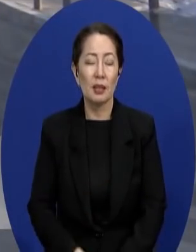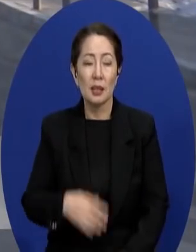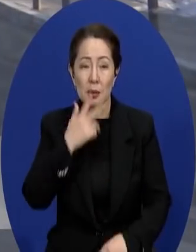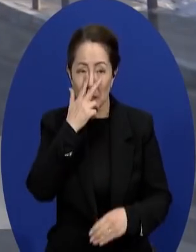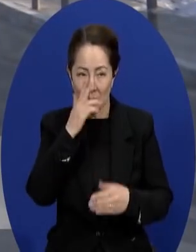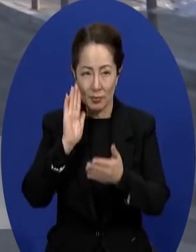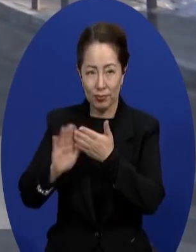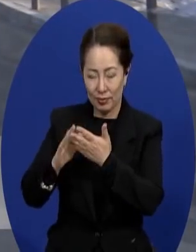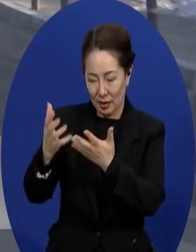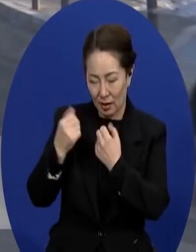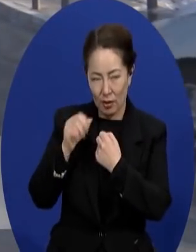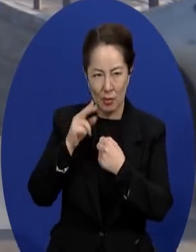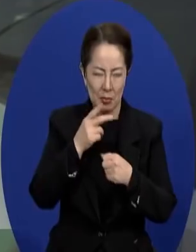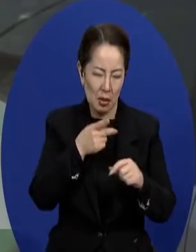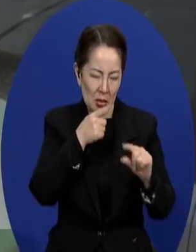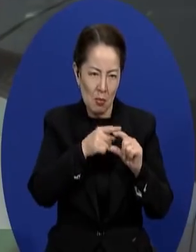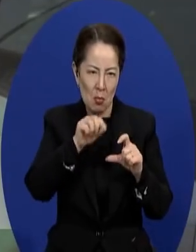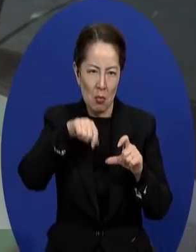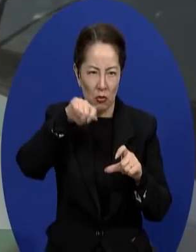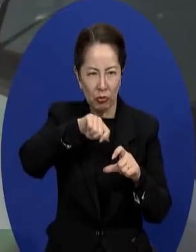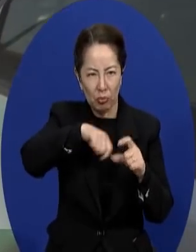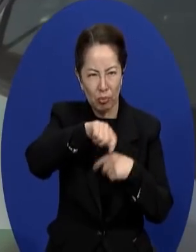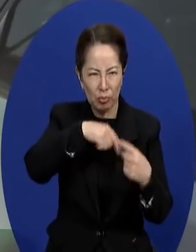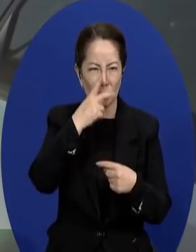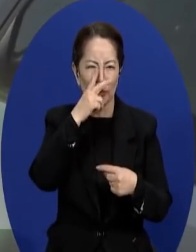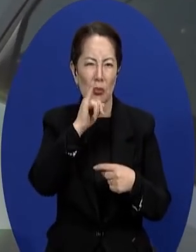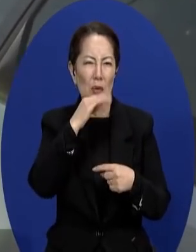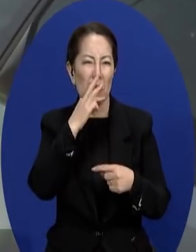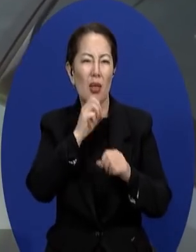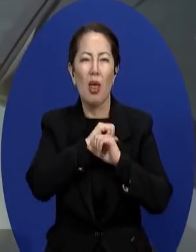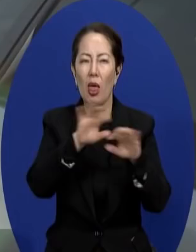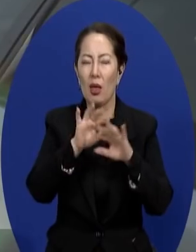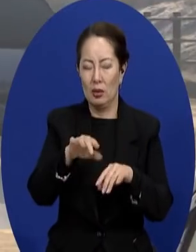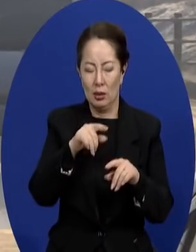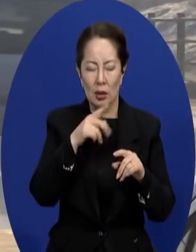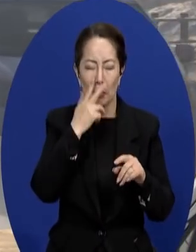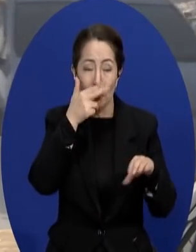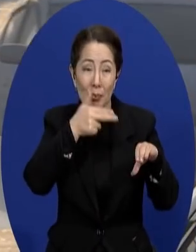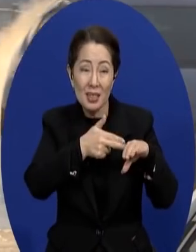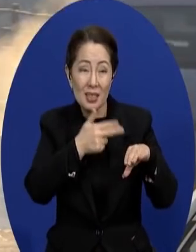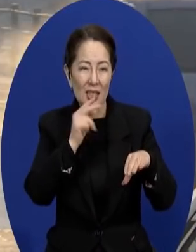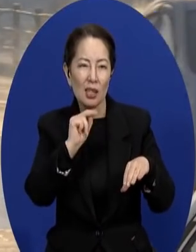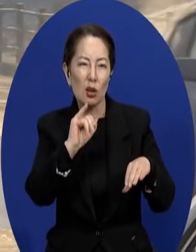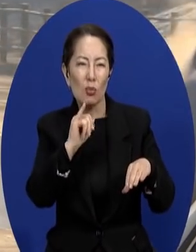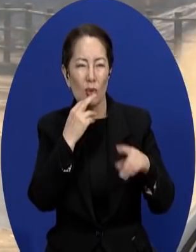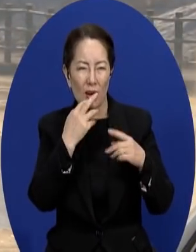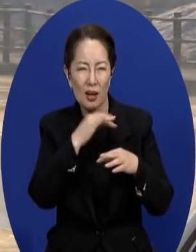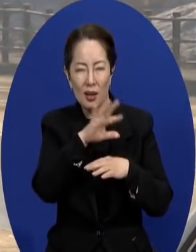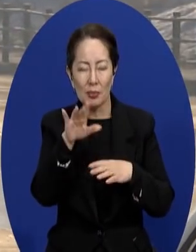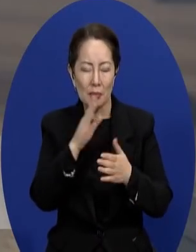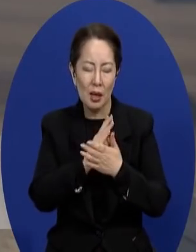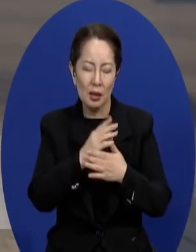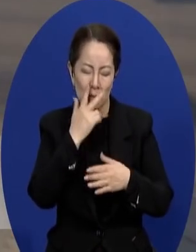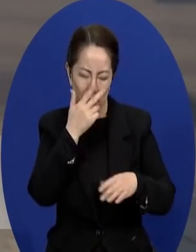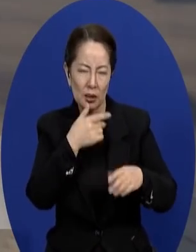Шатхуун импортлогч компаниуд шатхуундаа нэмэлт бүтээгдэхүүн хольж байна гэсэн мэдээлэл их тархсан. Мөн чанаргүй бүтээгдэхүүн нийлүүлж байгаа учраас автомашины бензин зарцуулалт